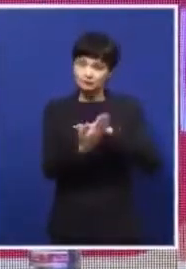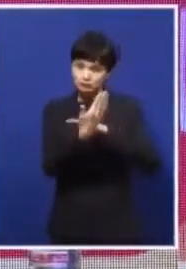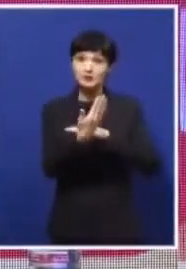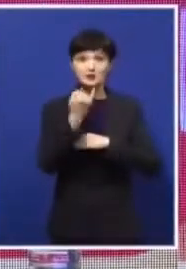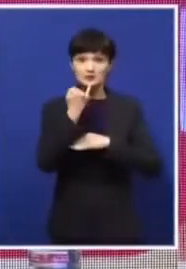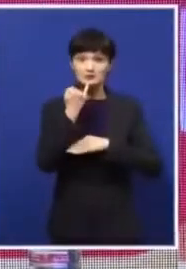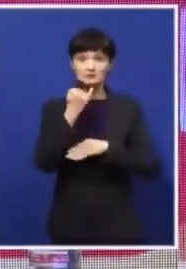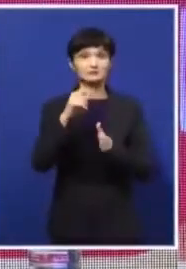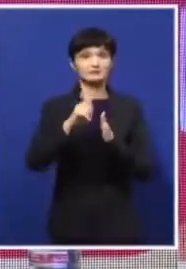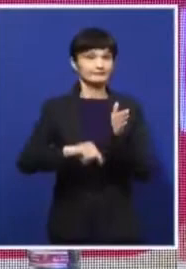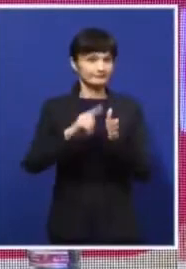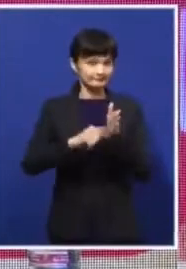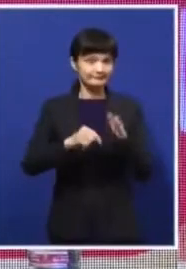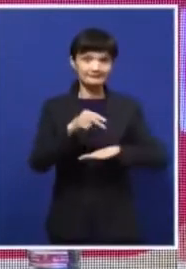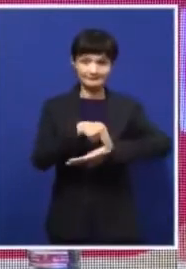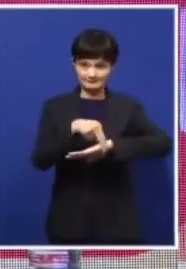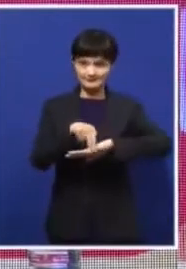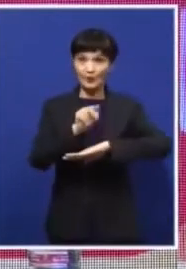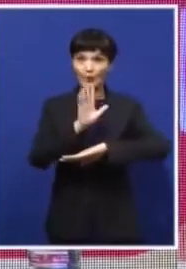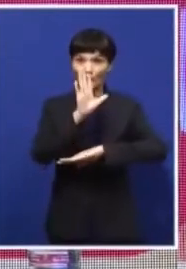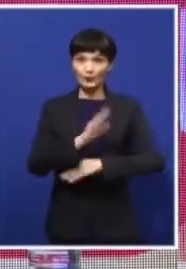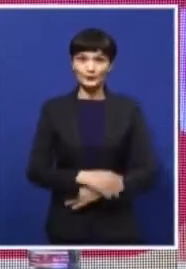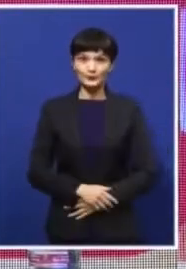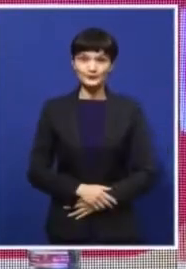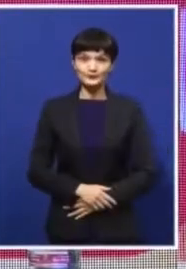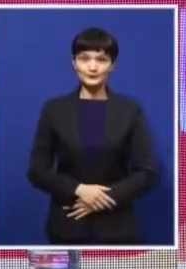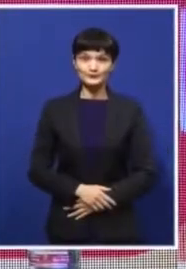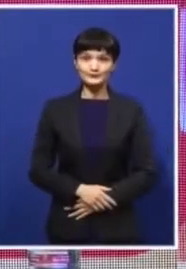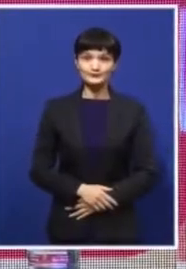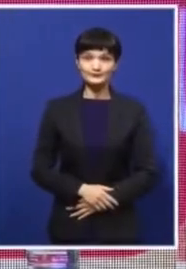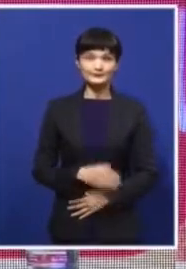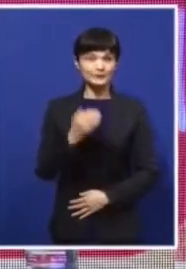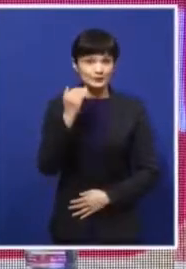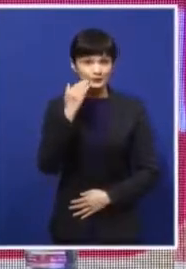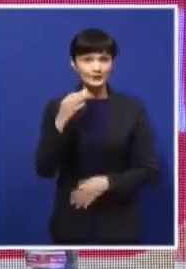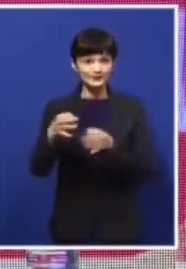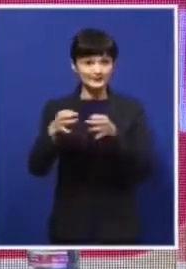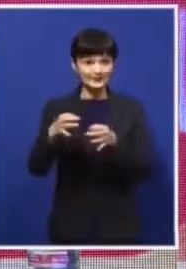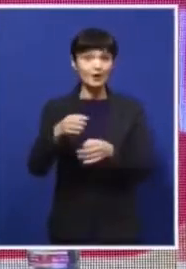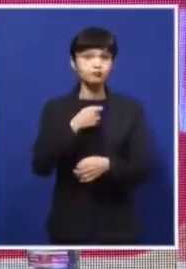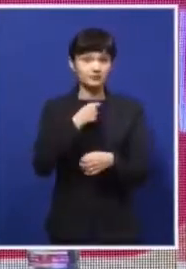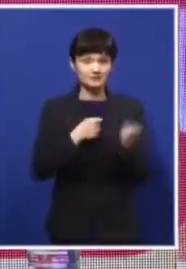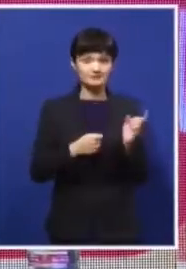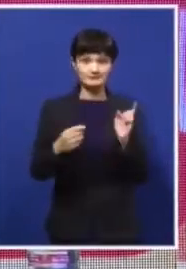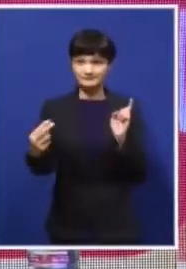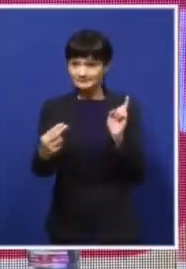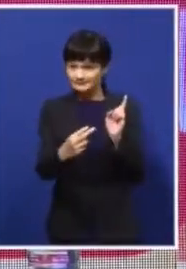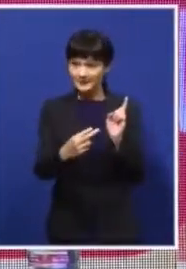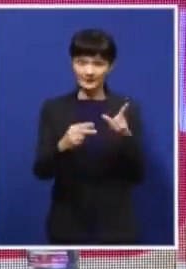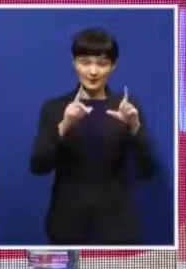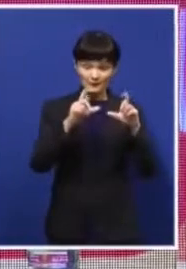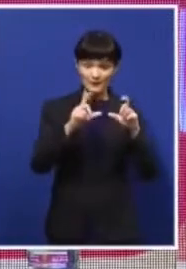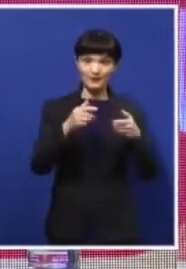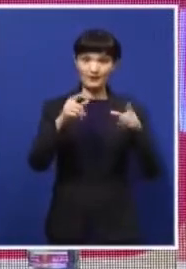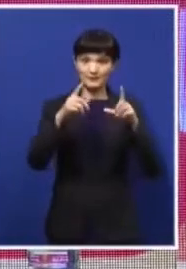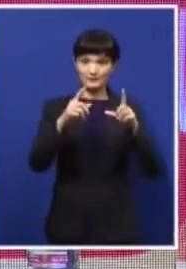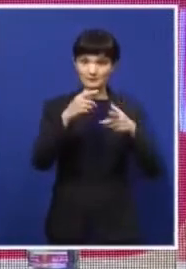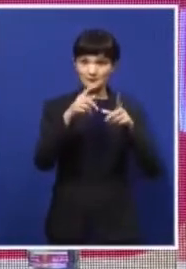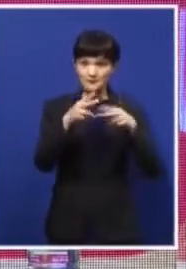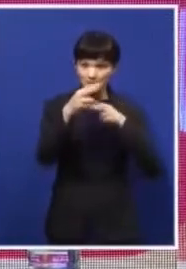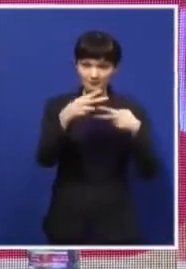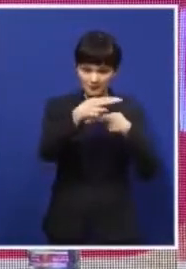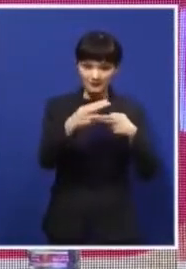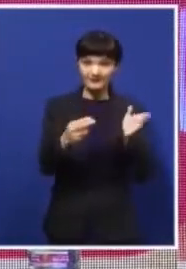只要那个店家有这样子的优惠的出示的时候，你就可以把你手机的照片或者是截图出示给这个店